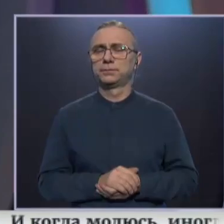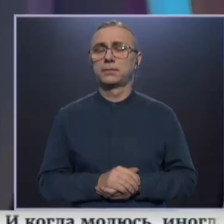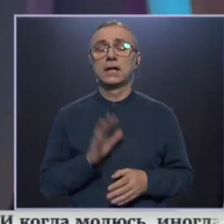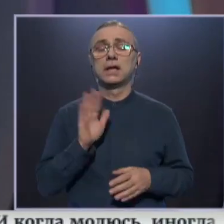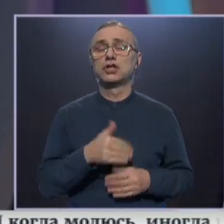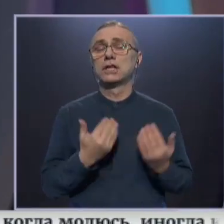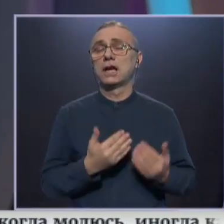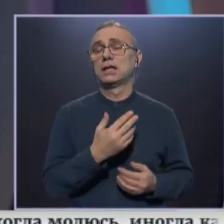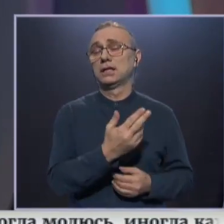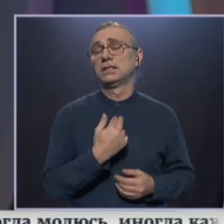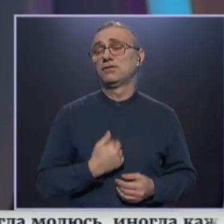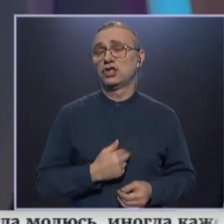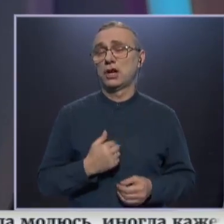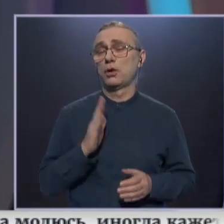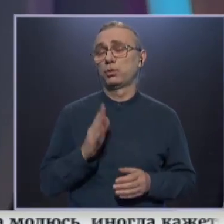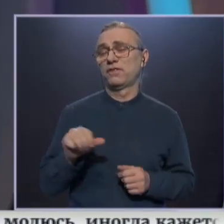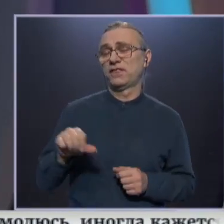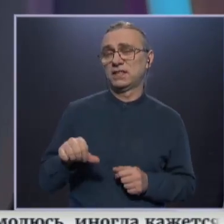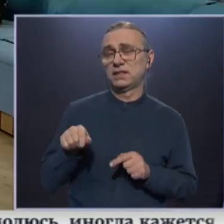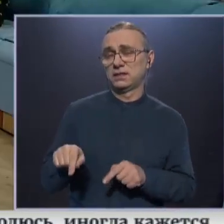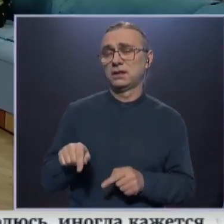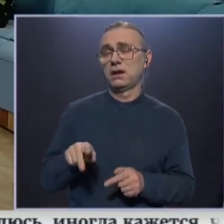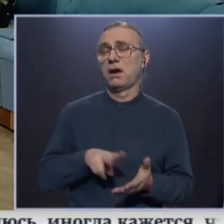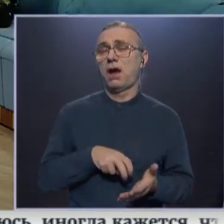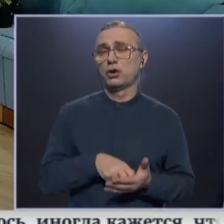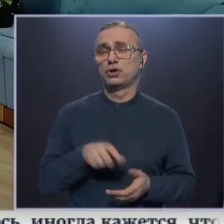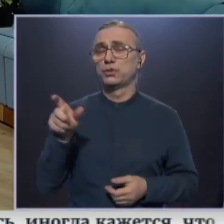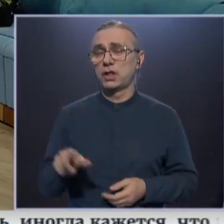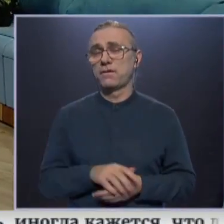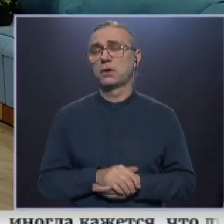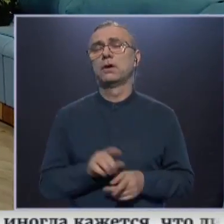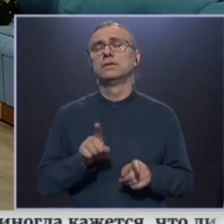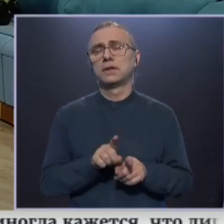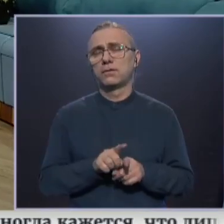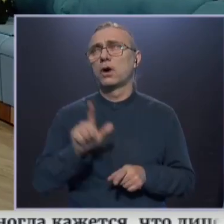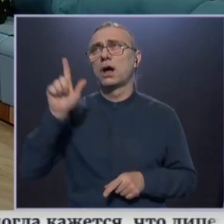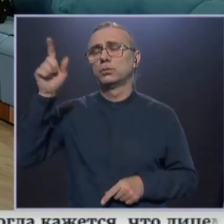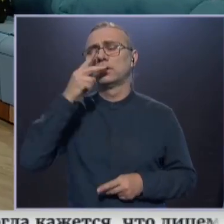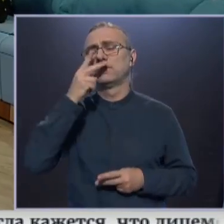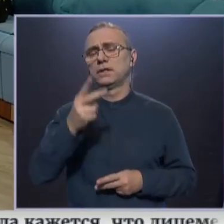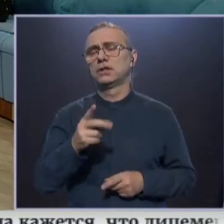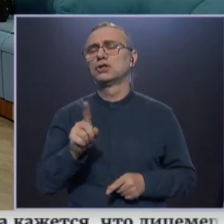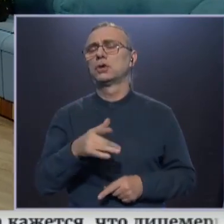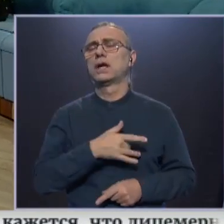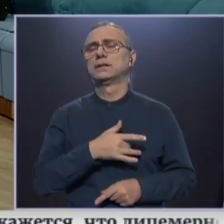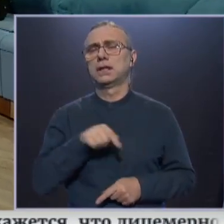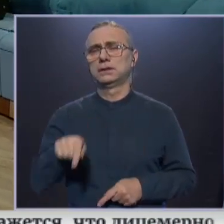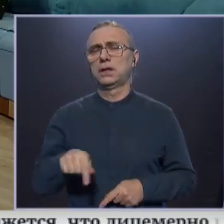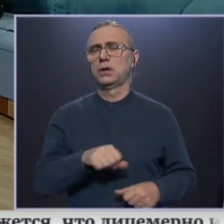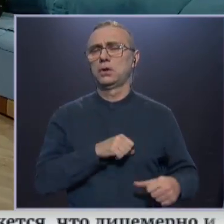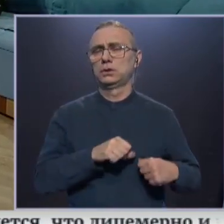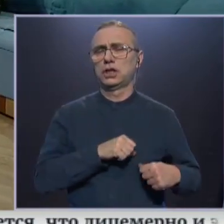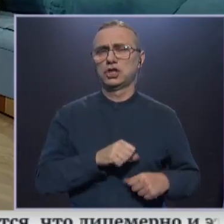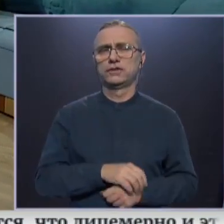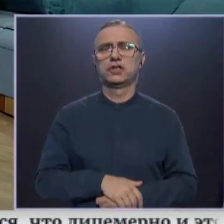равно все поймет и простит, если увидит покаяние в сердце. Угу. Другое дело, что все-таки на исповеди, если можно было